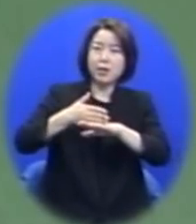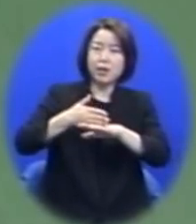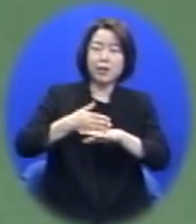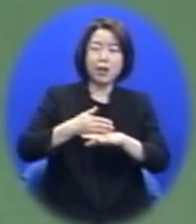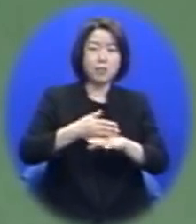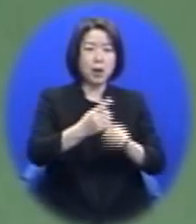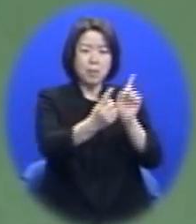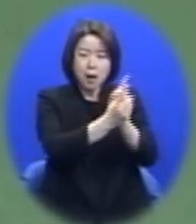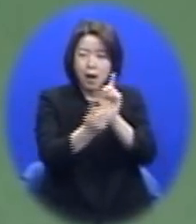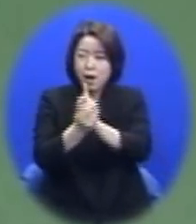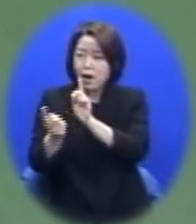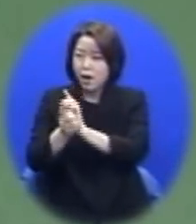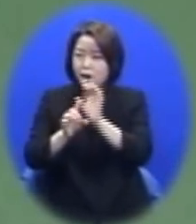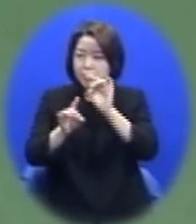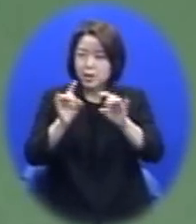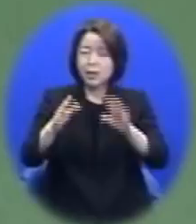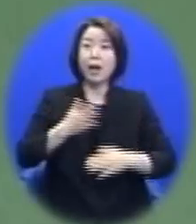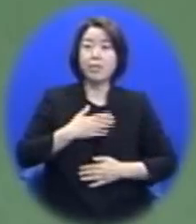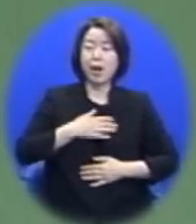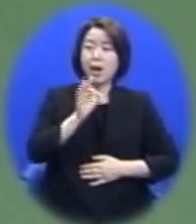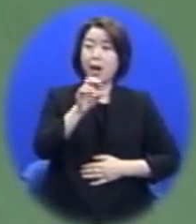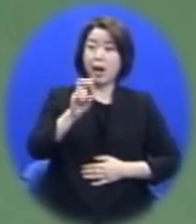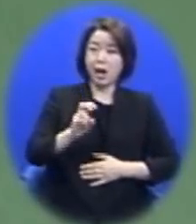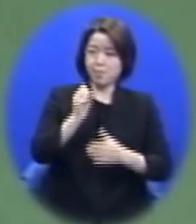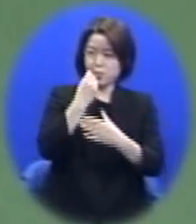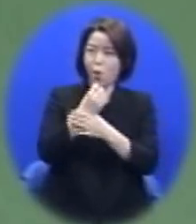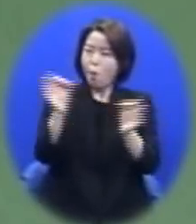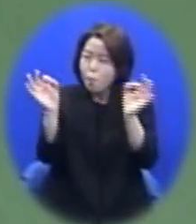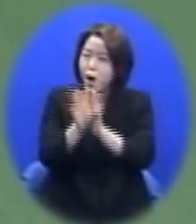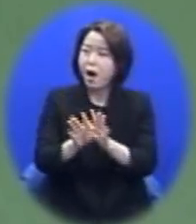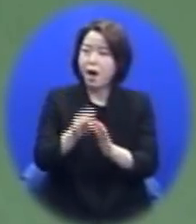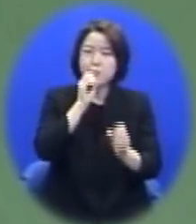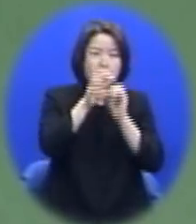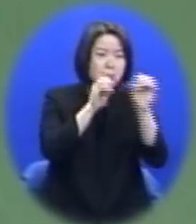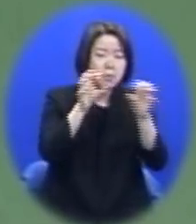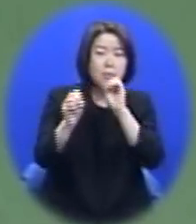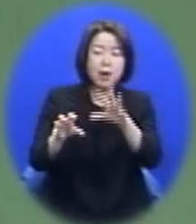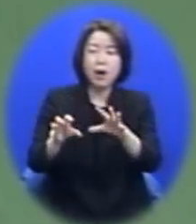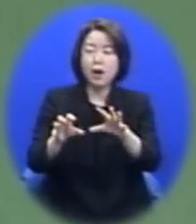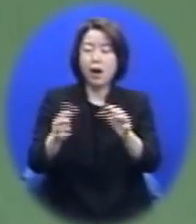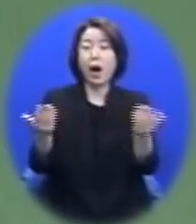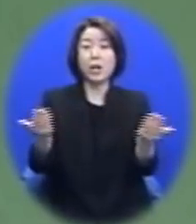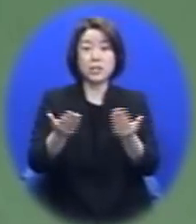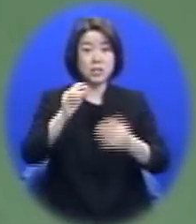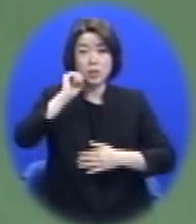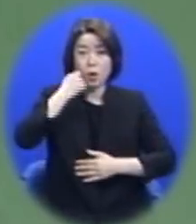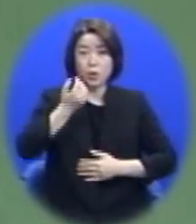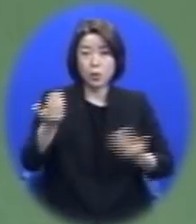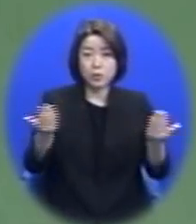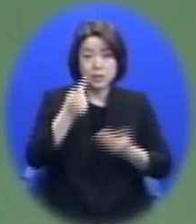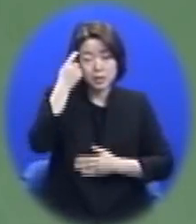만나는 사람들마다 암 덩어리가 다 없어졌대요. 그렇게 말하는 일이 뭘 어렵습니까?